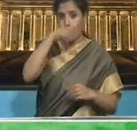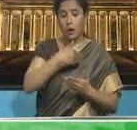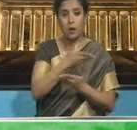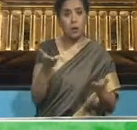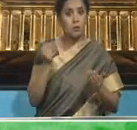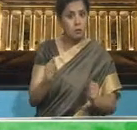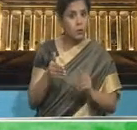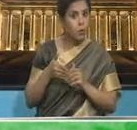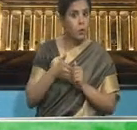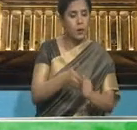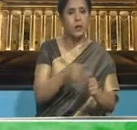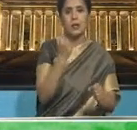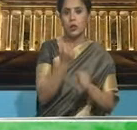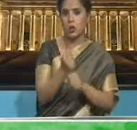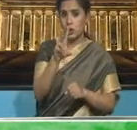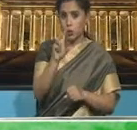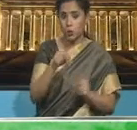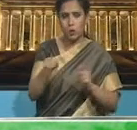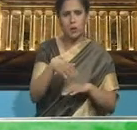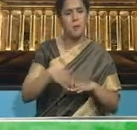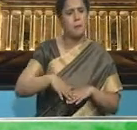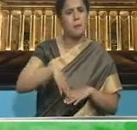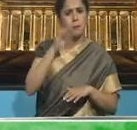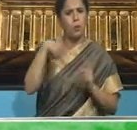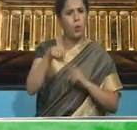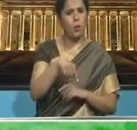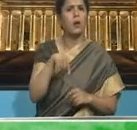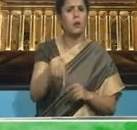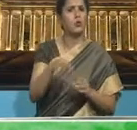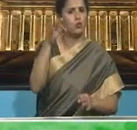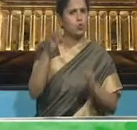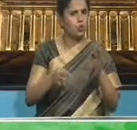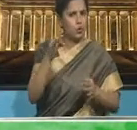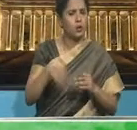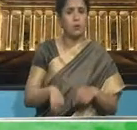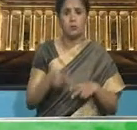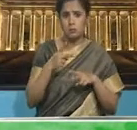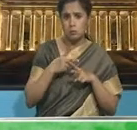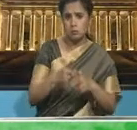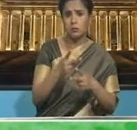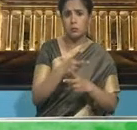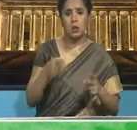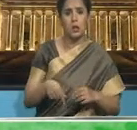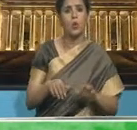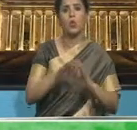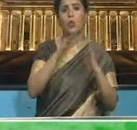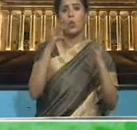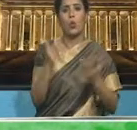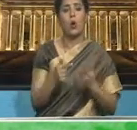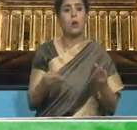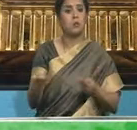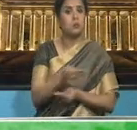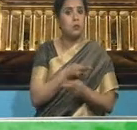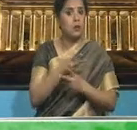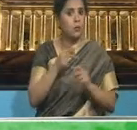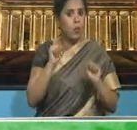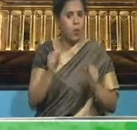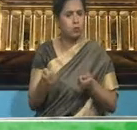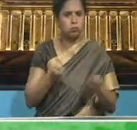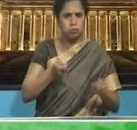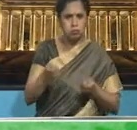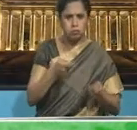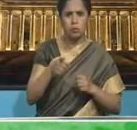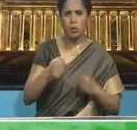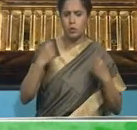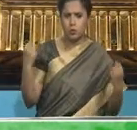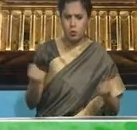नेतृत्व में G20 अधिक न्यायपरक और स्थिरतापूर्ण विश्व व्यवस्था के निर्माण के अपने